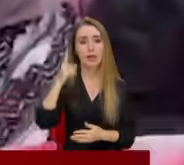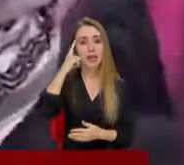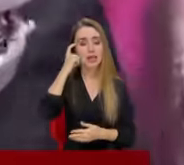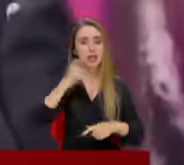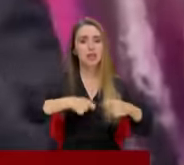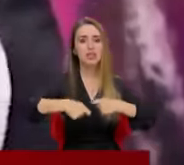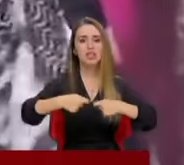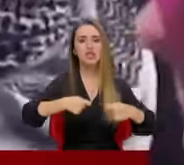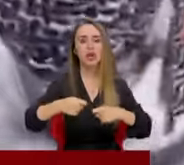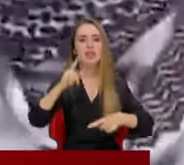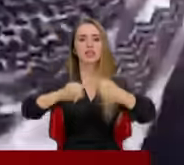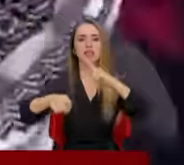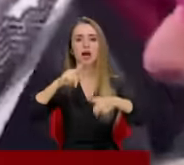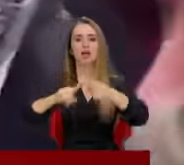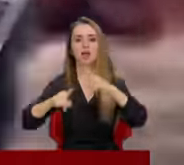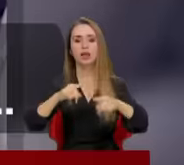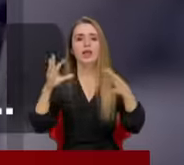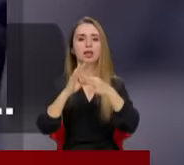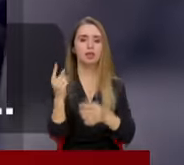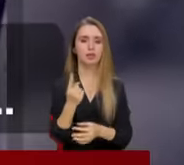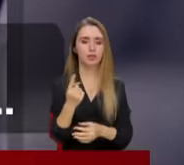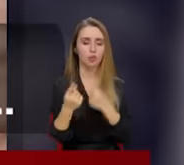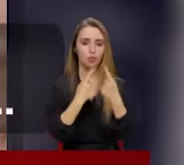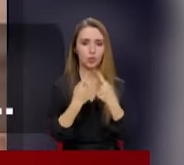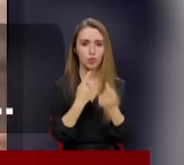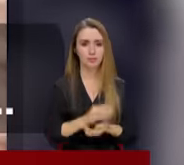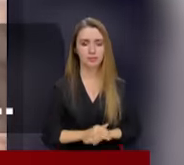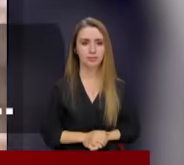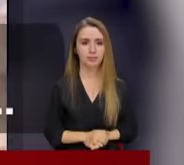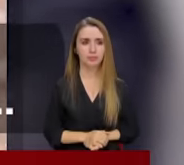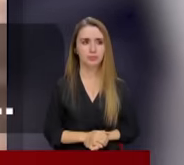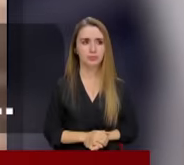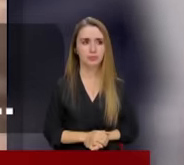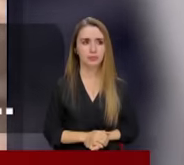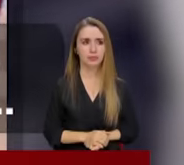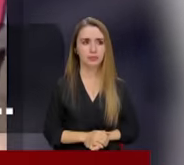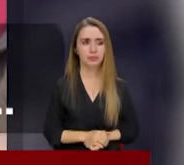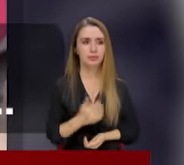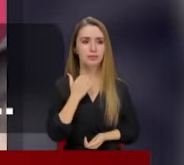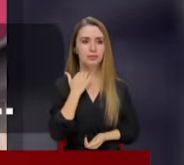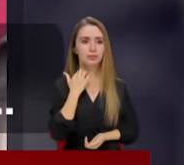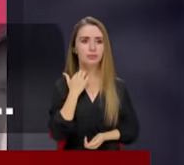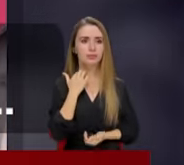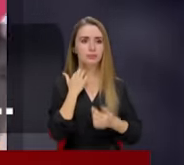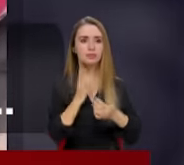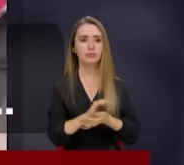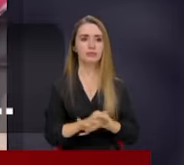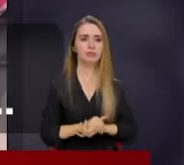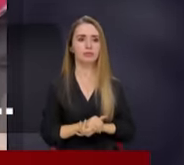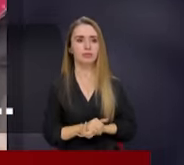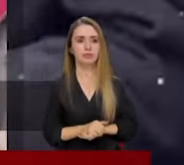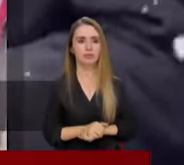İsrail'le ticaret siyasetin sıcak başlığı. Ya bildiğin gibi değil. Yani parayı görünce bunların kafası dönüyor. Zihni bulanıyor parayı